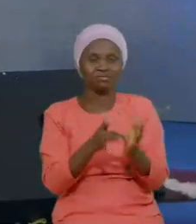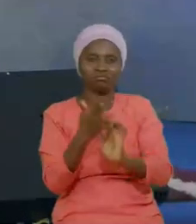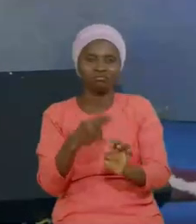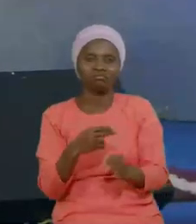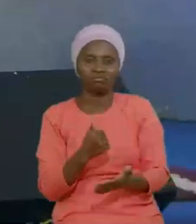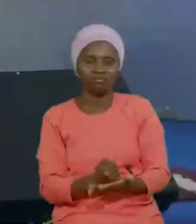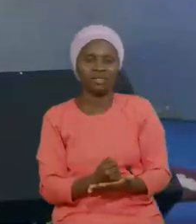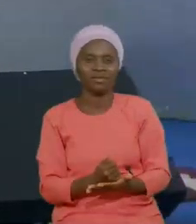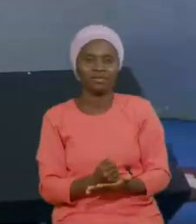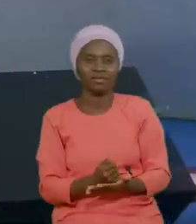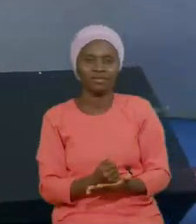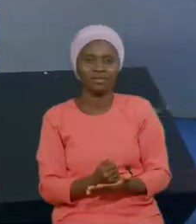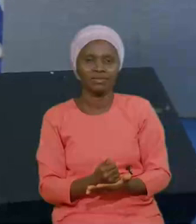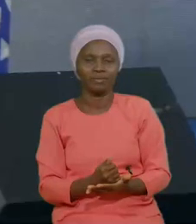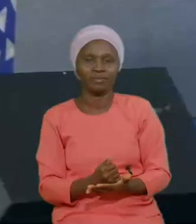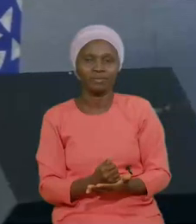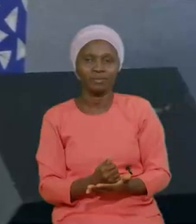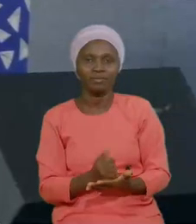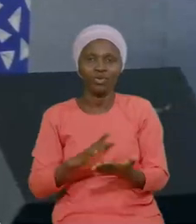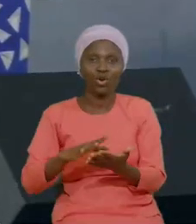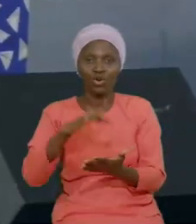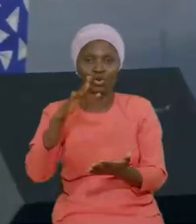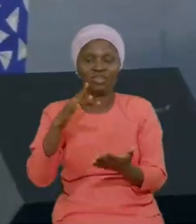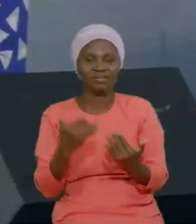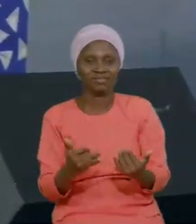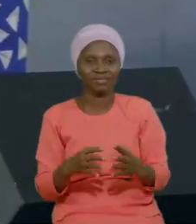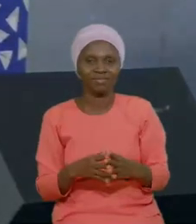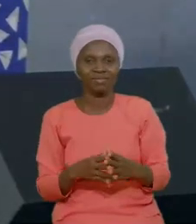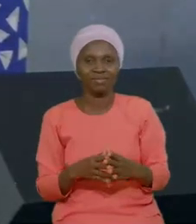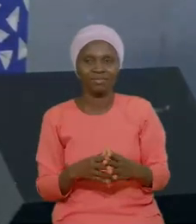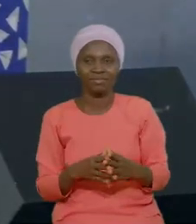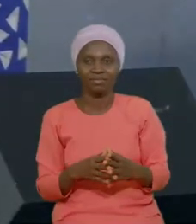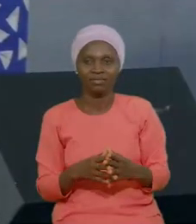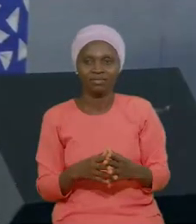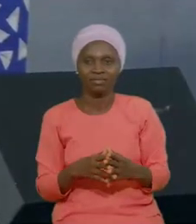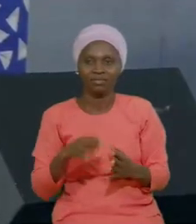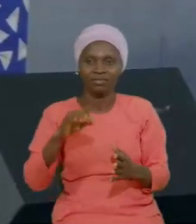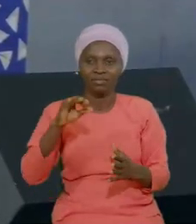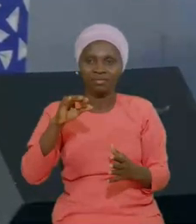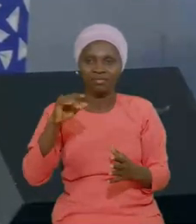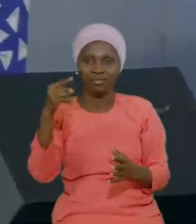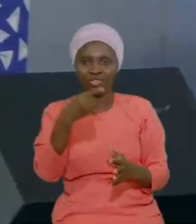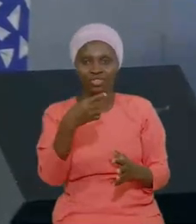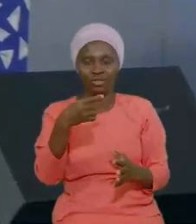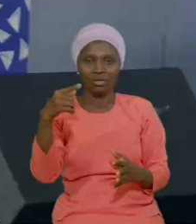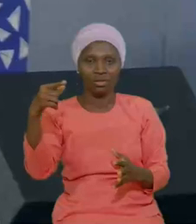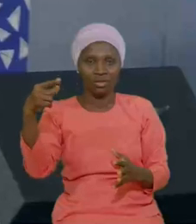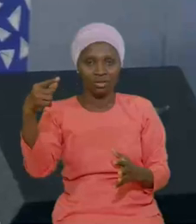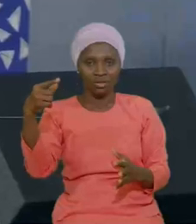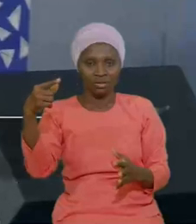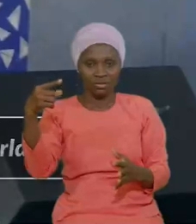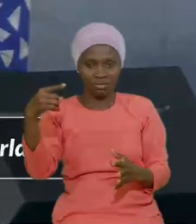Si tu répètes, tu le répètes, tu le répètes tout le temps, et tu te le confesses, tu vas l'avoir.